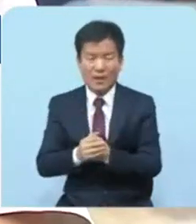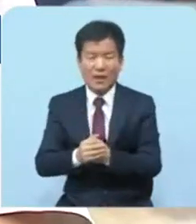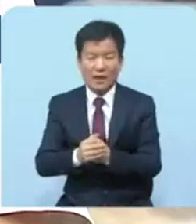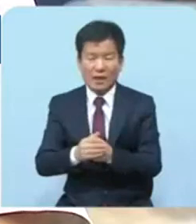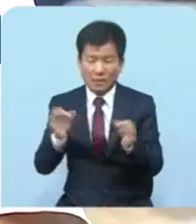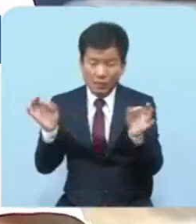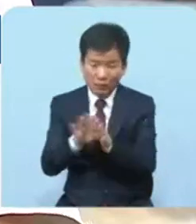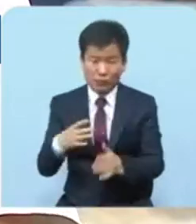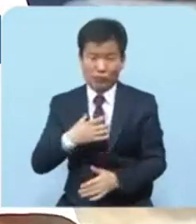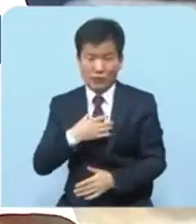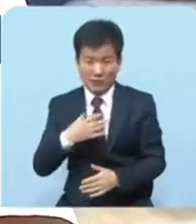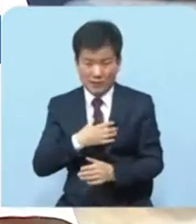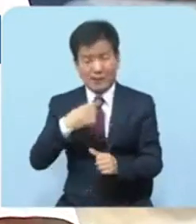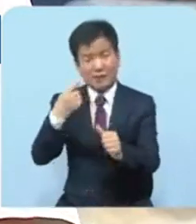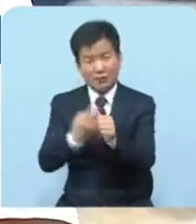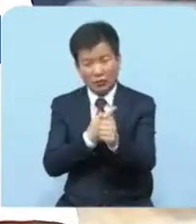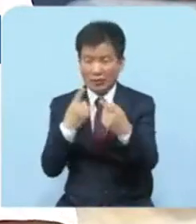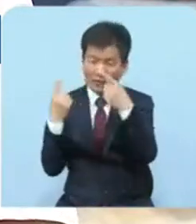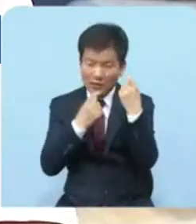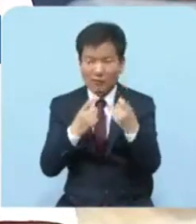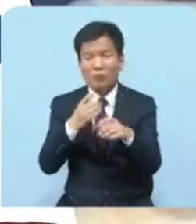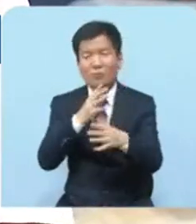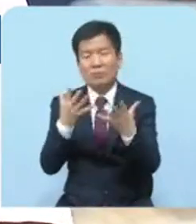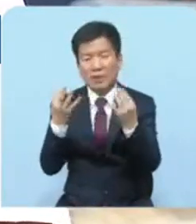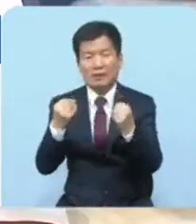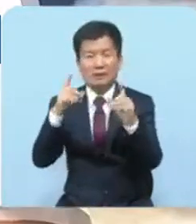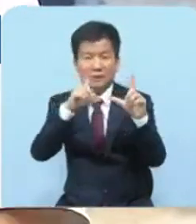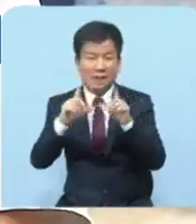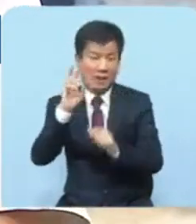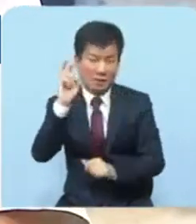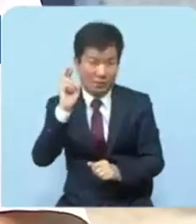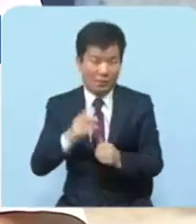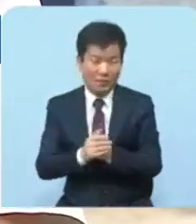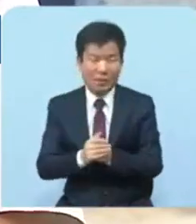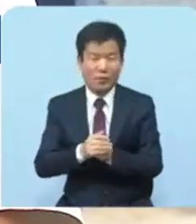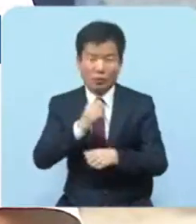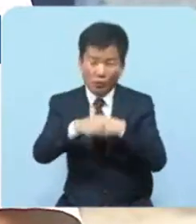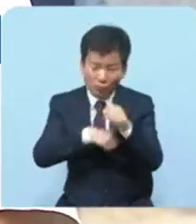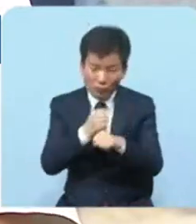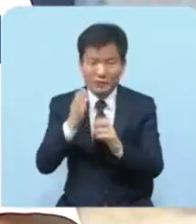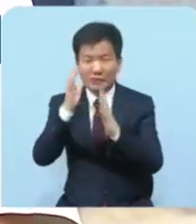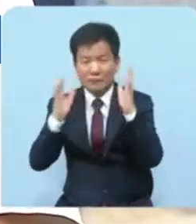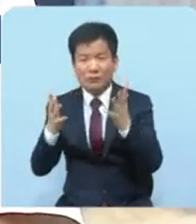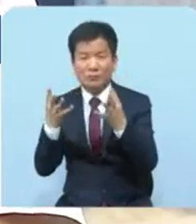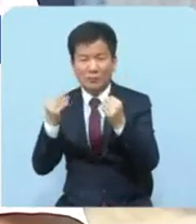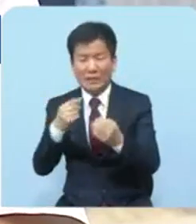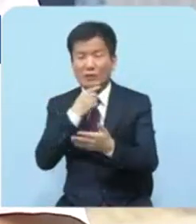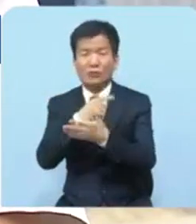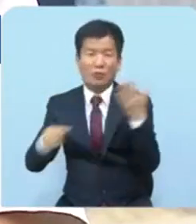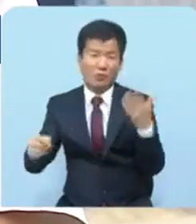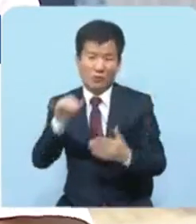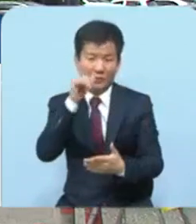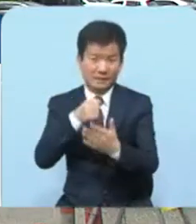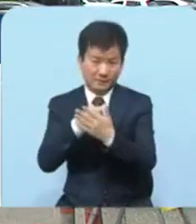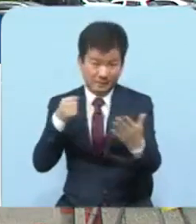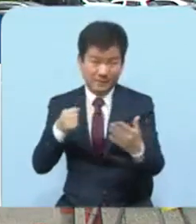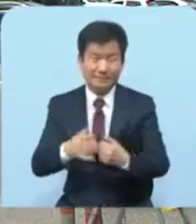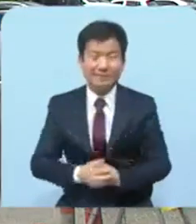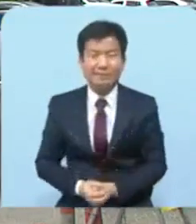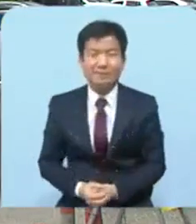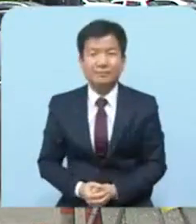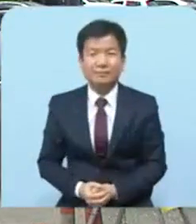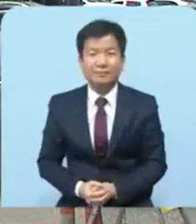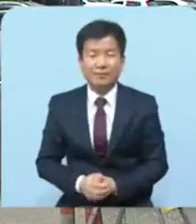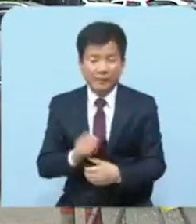멸종위기족이라든지 천연기념물이라든지 많이 서식할 것으로 보입니다 동식물들이 많이 훼손이 될 것으로 우열의